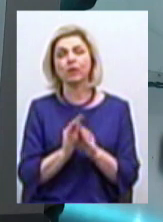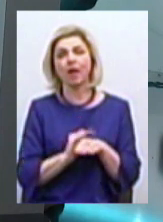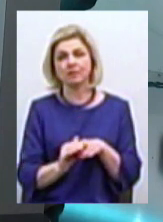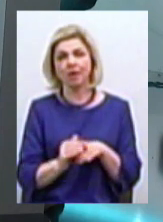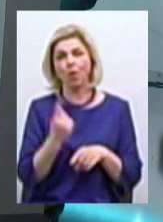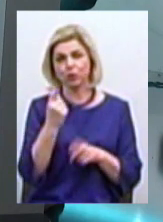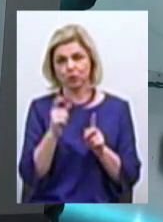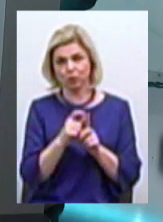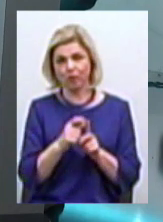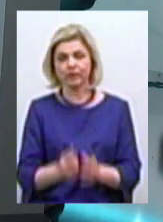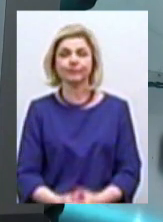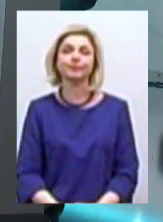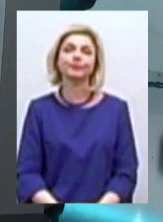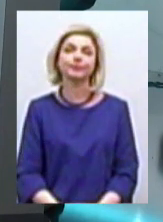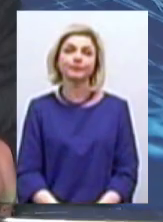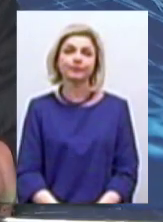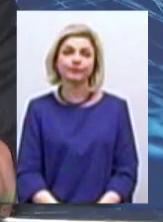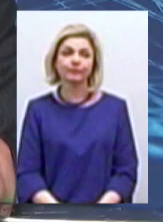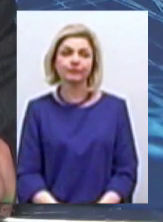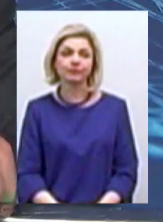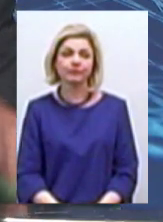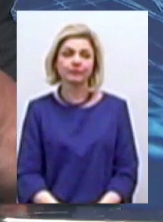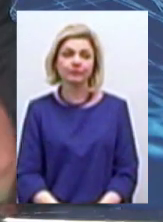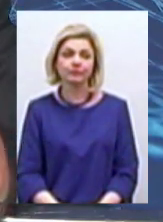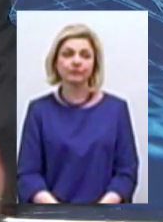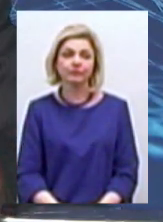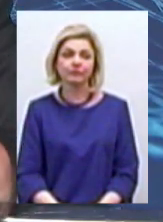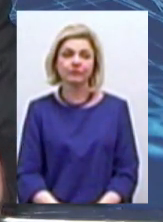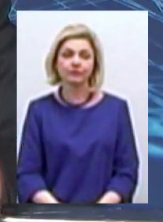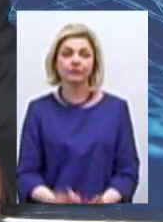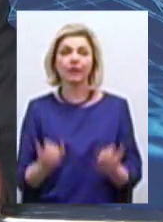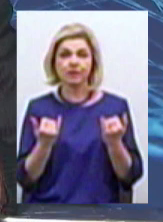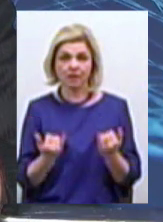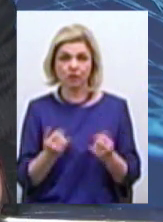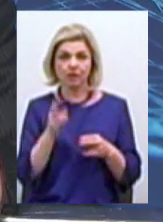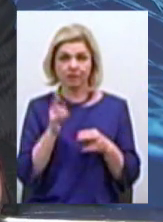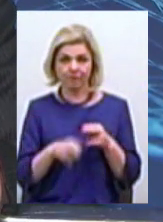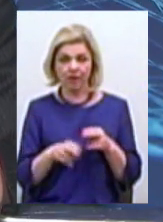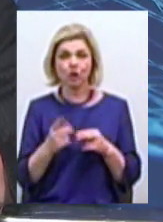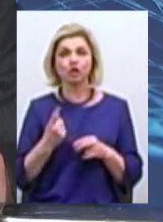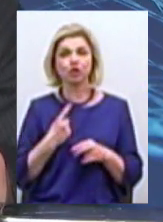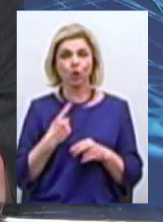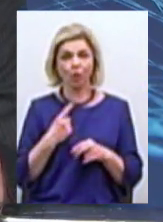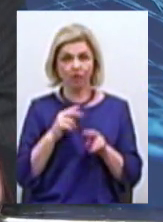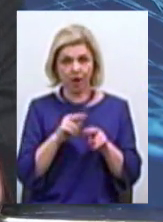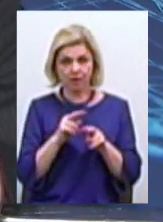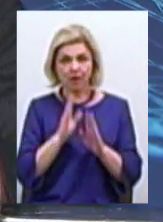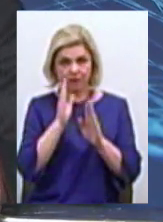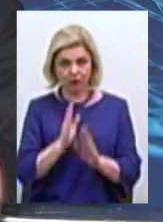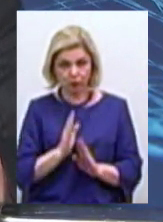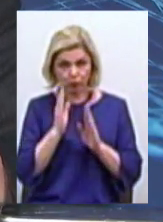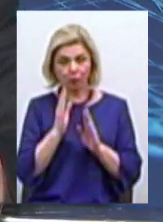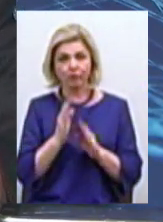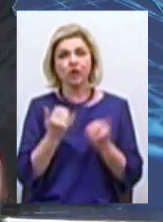одне слово. Значить, ми завершили чергування цілодобове.